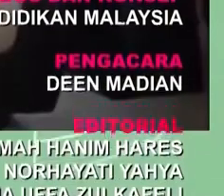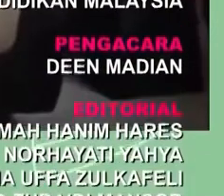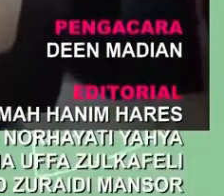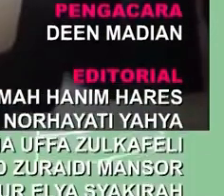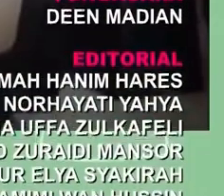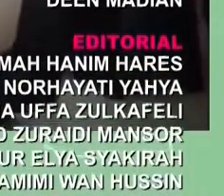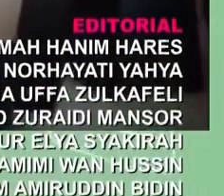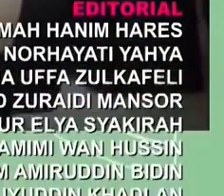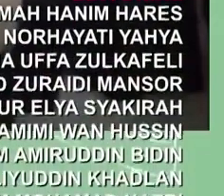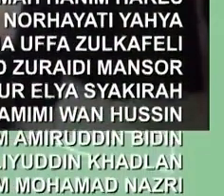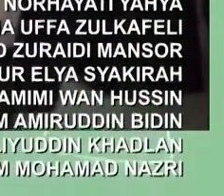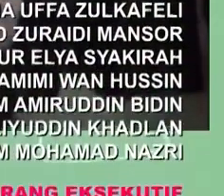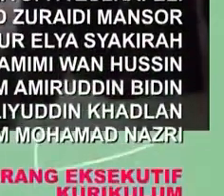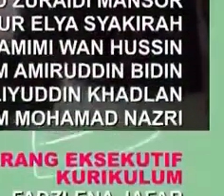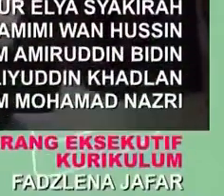liti